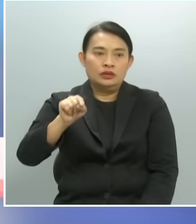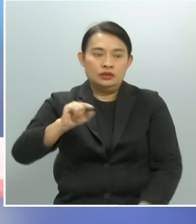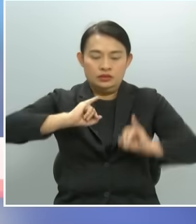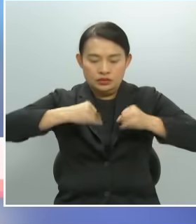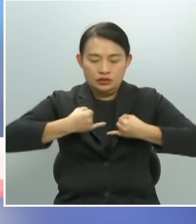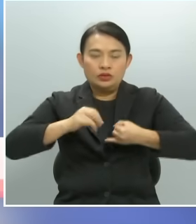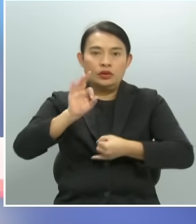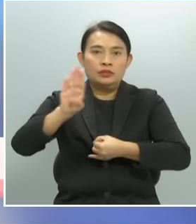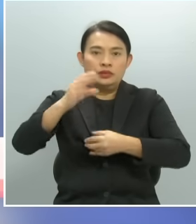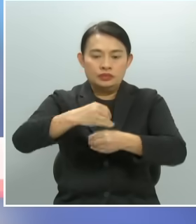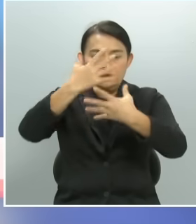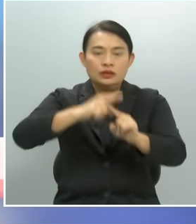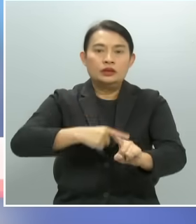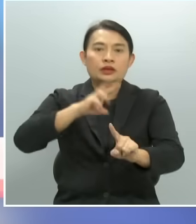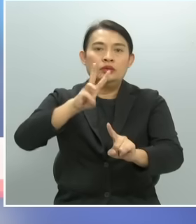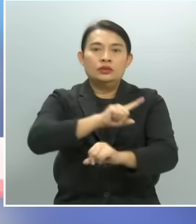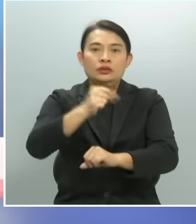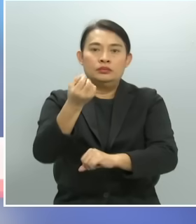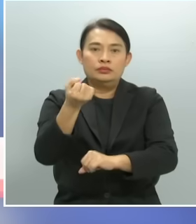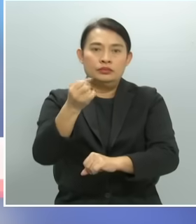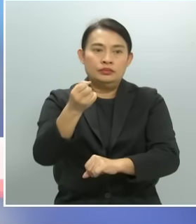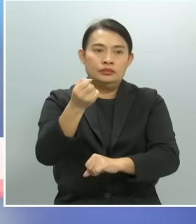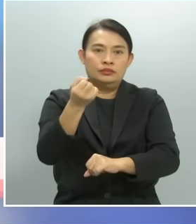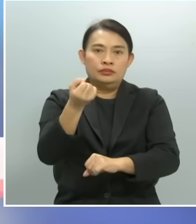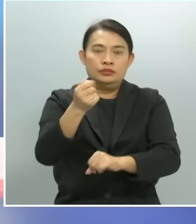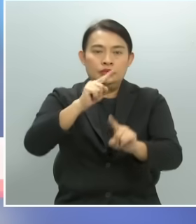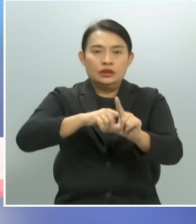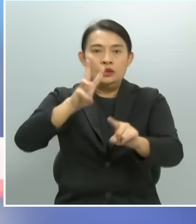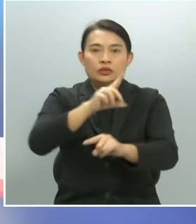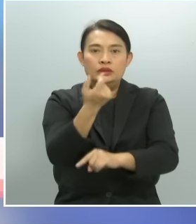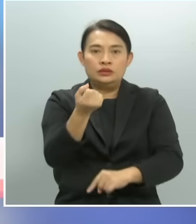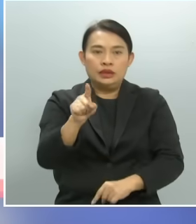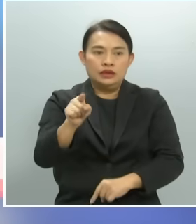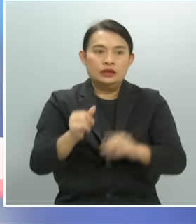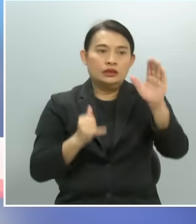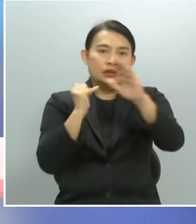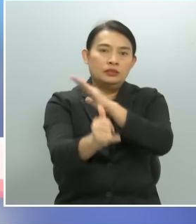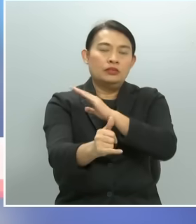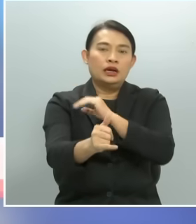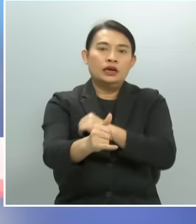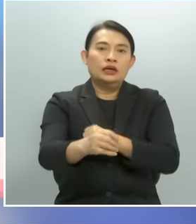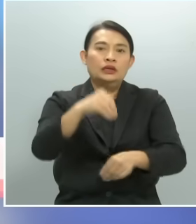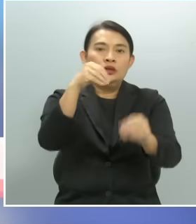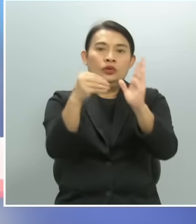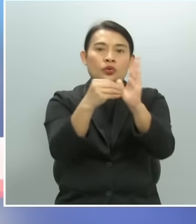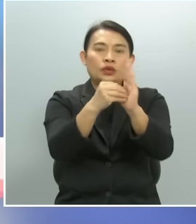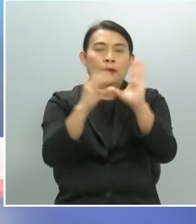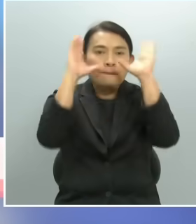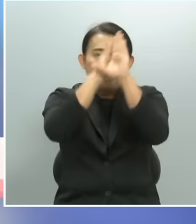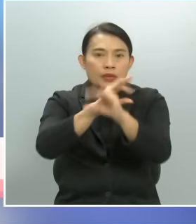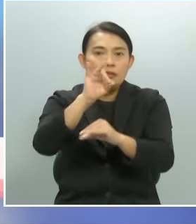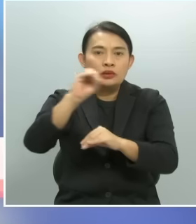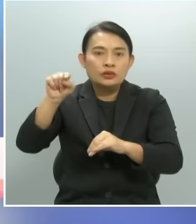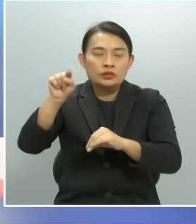เมื่อวันที่ 11มิถุนายนเนี่ยตนเองมีความจำเป็นนะฮะต้องเดินทางมาเข้ากรุงเทพฯประมาณสัก 2ทุ่มครับก็เลยไปหาโรงแรม